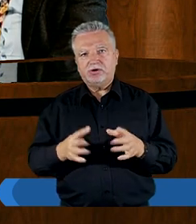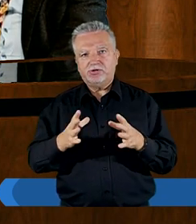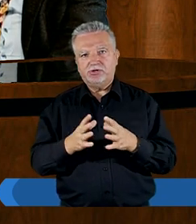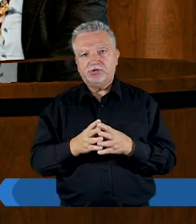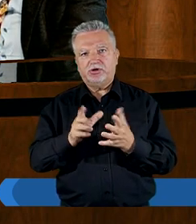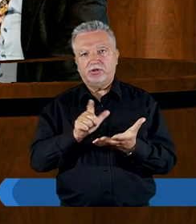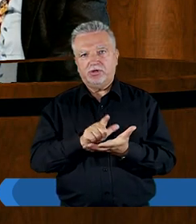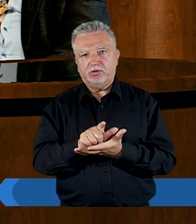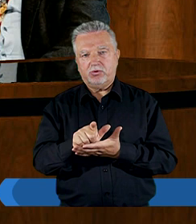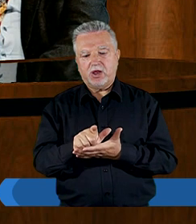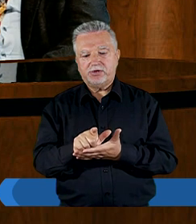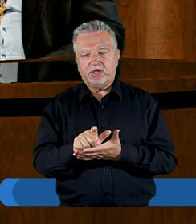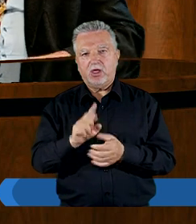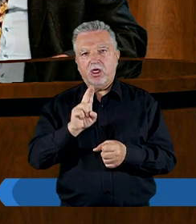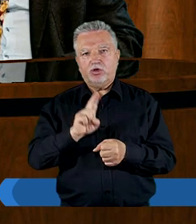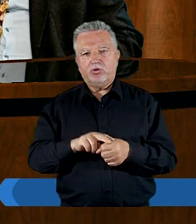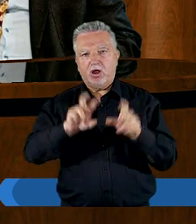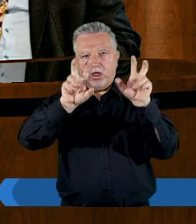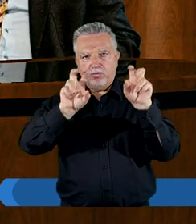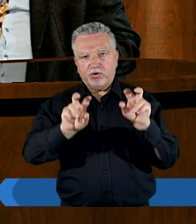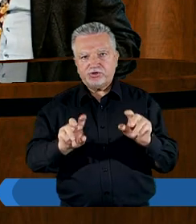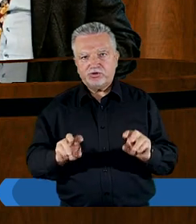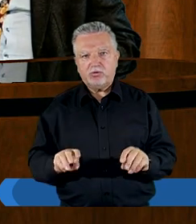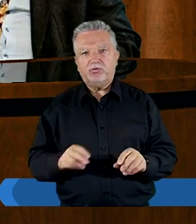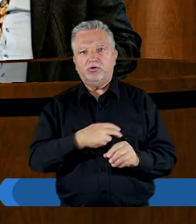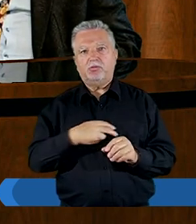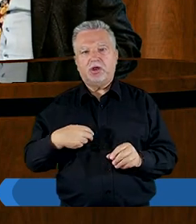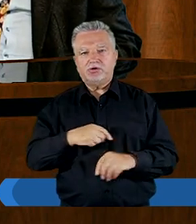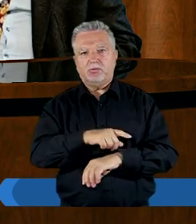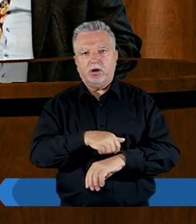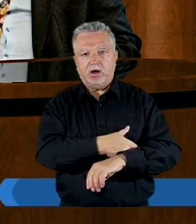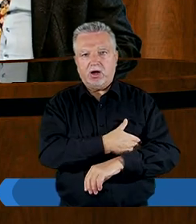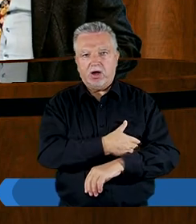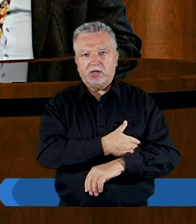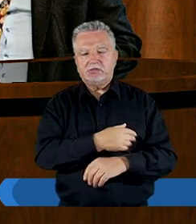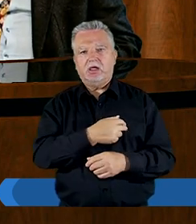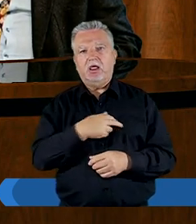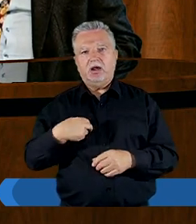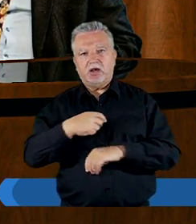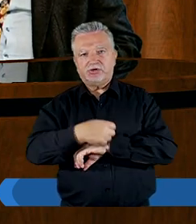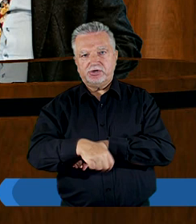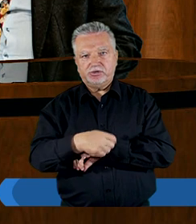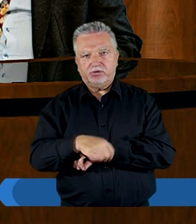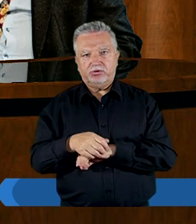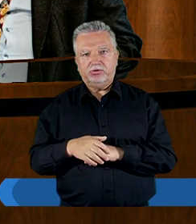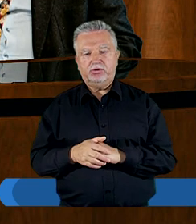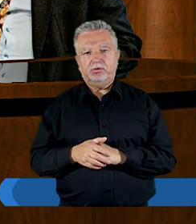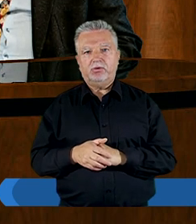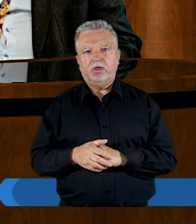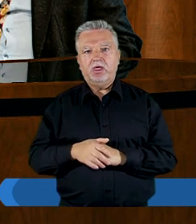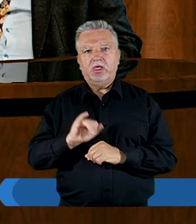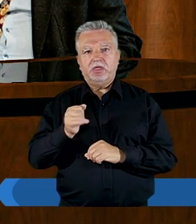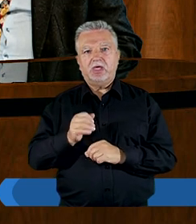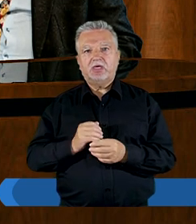12, które podsumowują naszą lekcję, nasze studium,